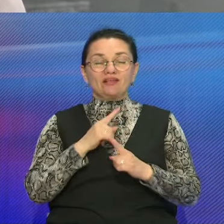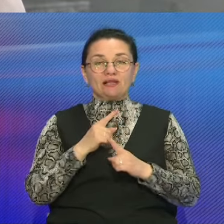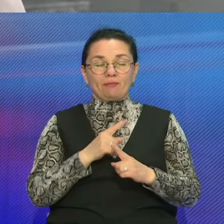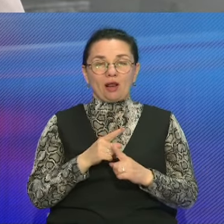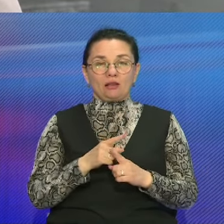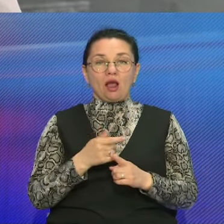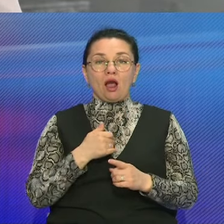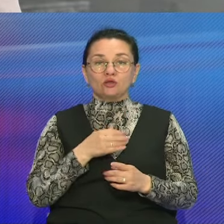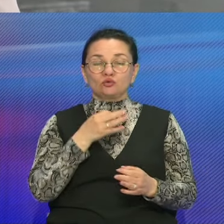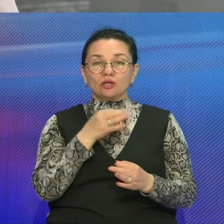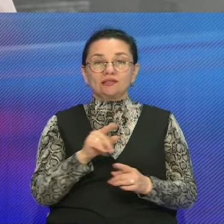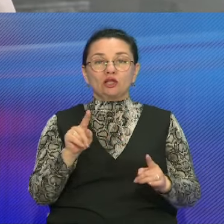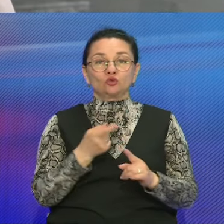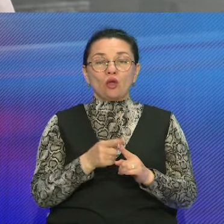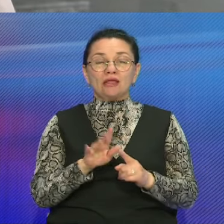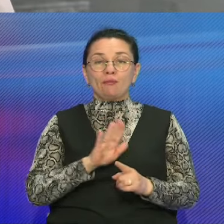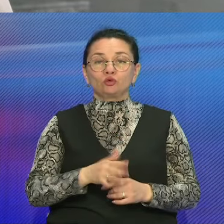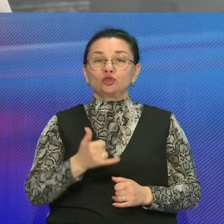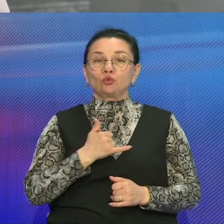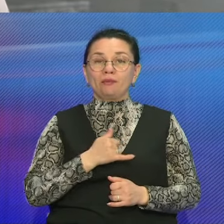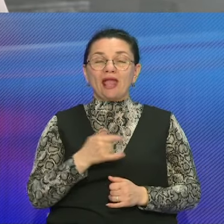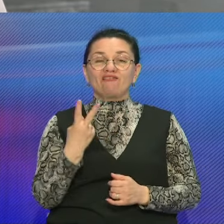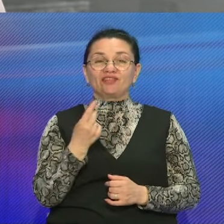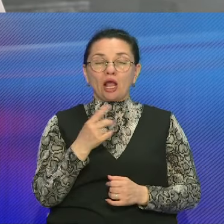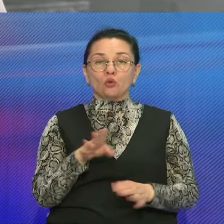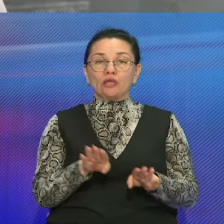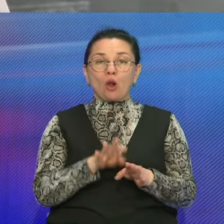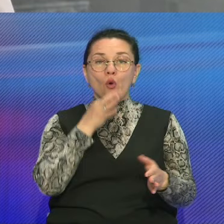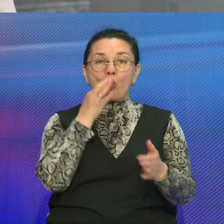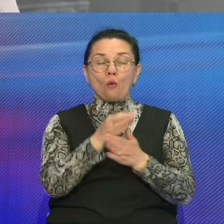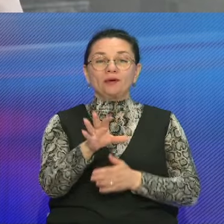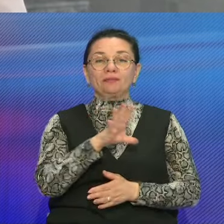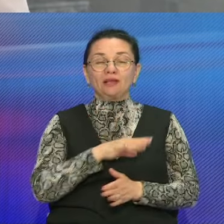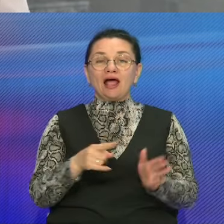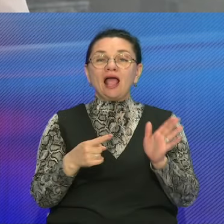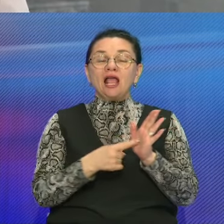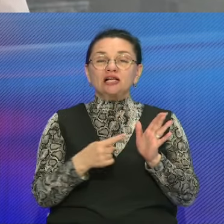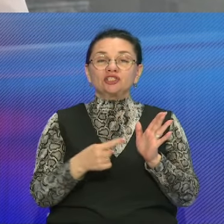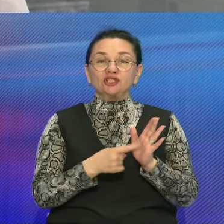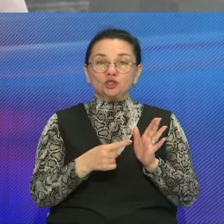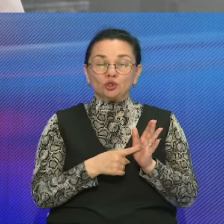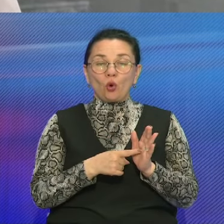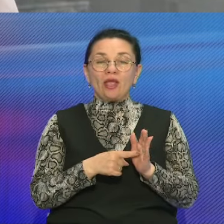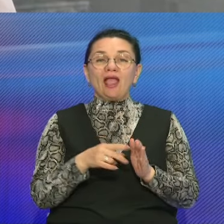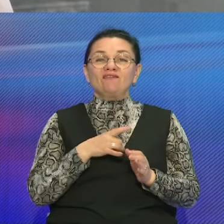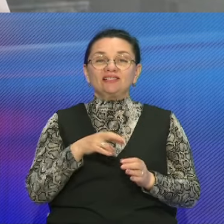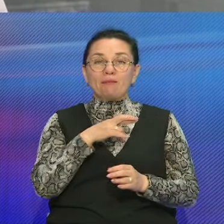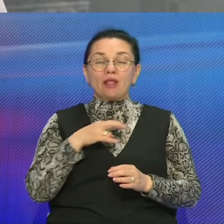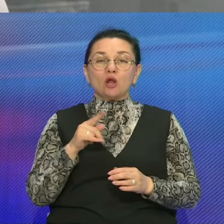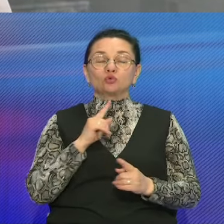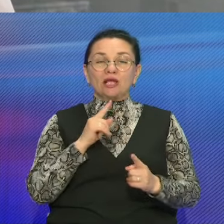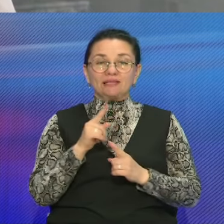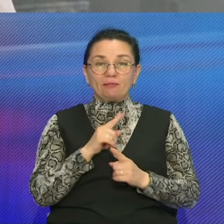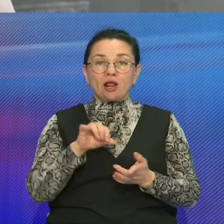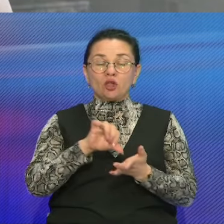отметить, что это второй будет мой такой опыт. Я была делегатом 6-го Всебелорусского народного собрания, но поскольку